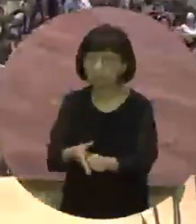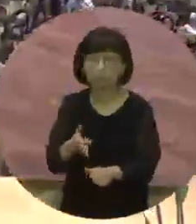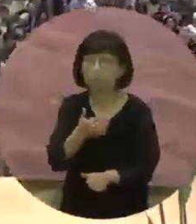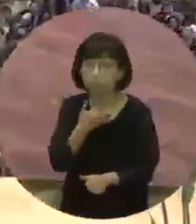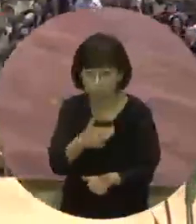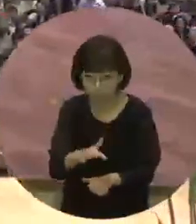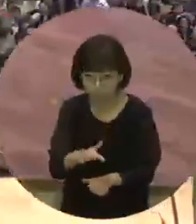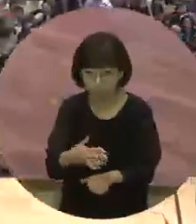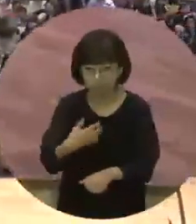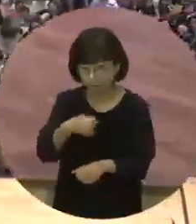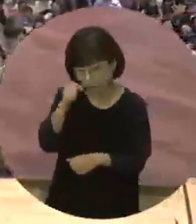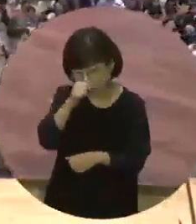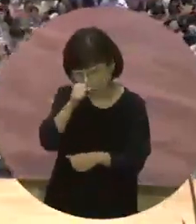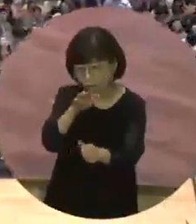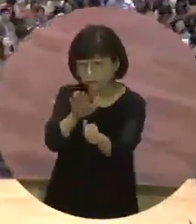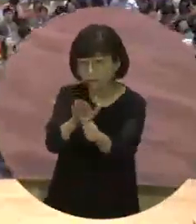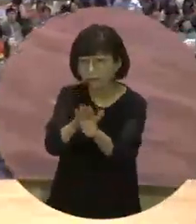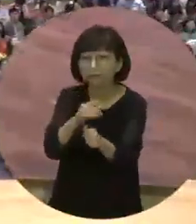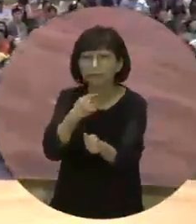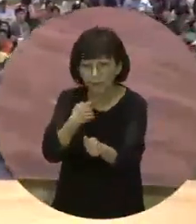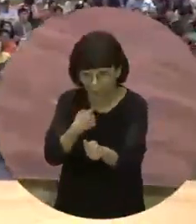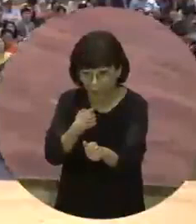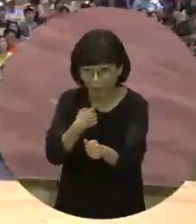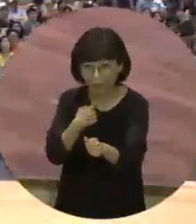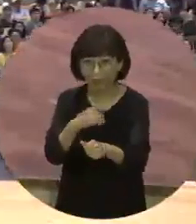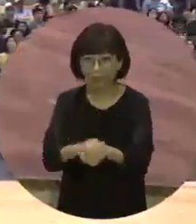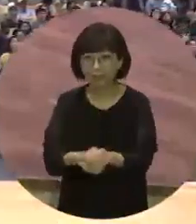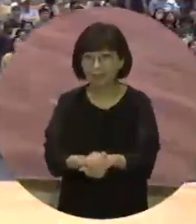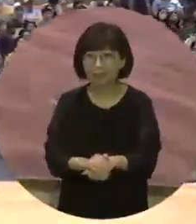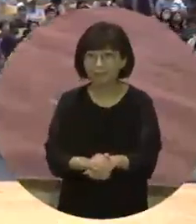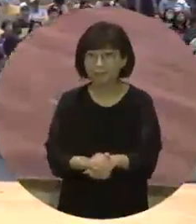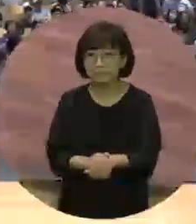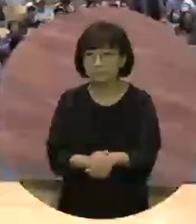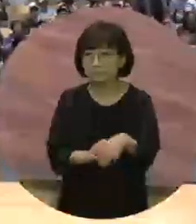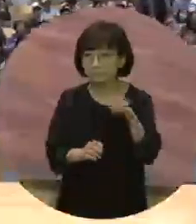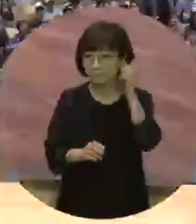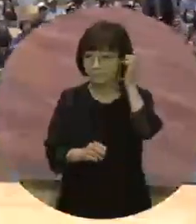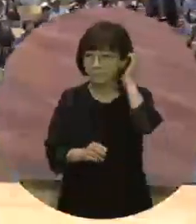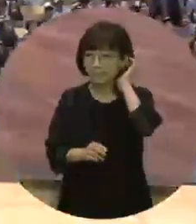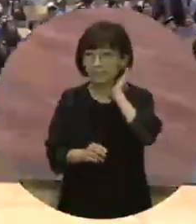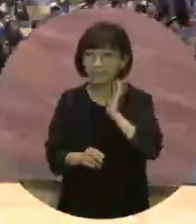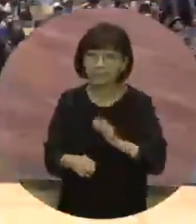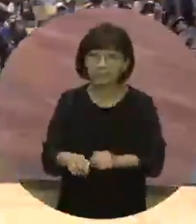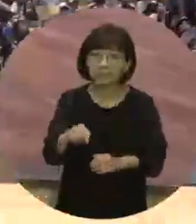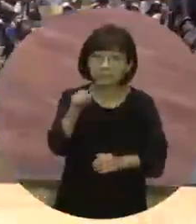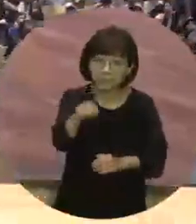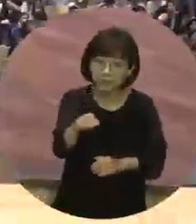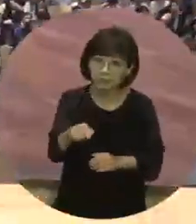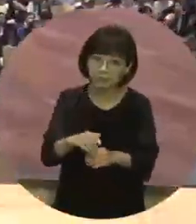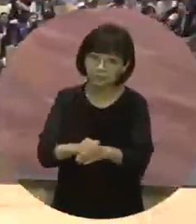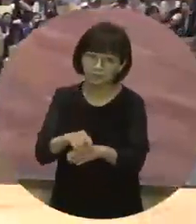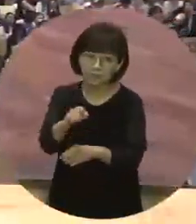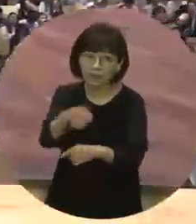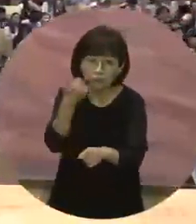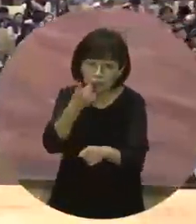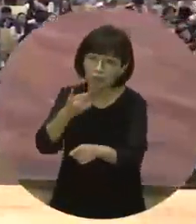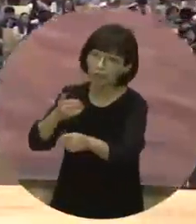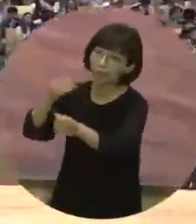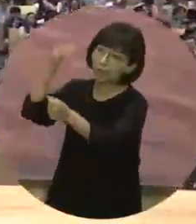아니하고 선한 일만 내게 행하여 너가 평안에 가게 하였습니다. 이제 너는 여호와께 복을 받은